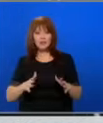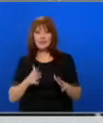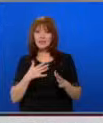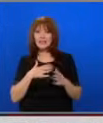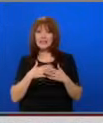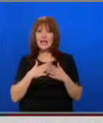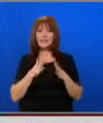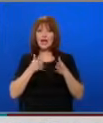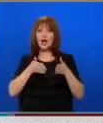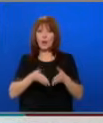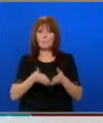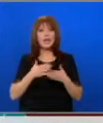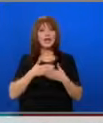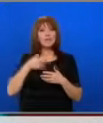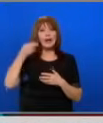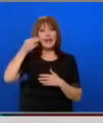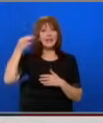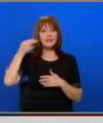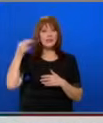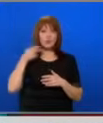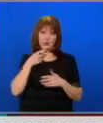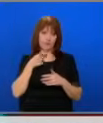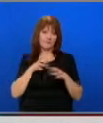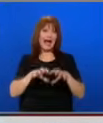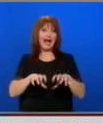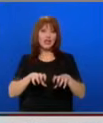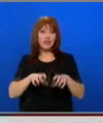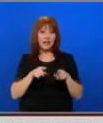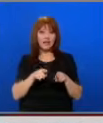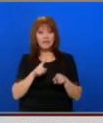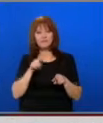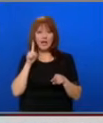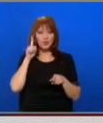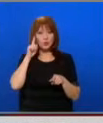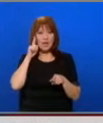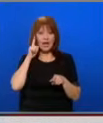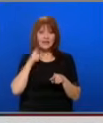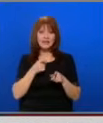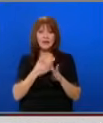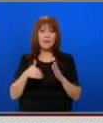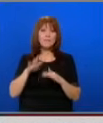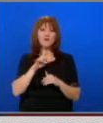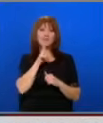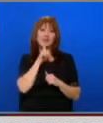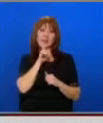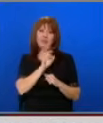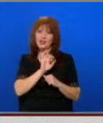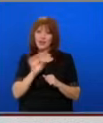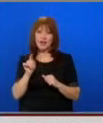кораб. Има институции, които са ангажирани. Както знаете, обикновено там трябва повече тишина, за да